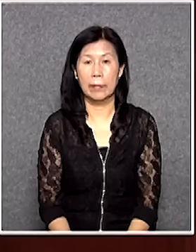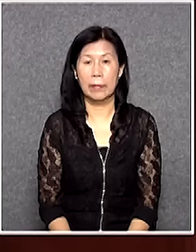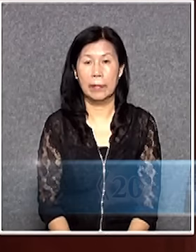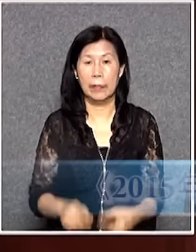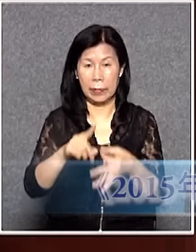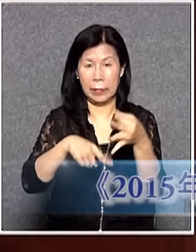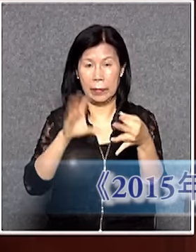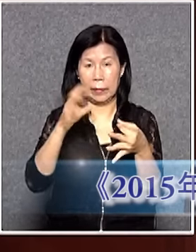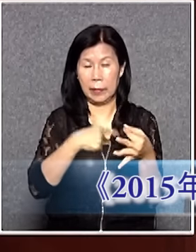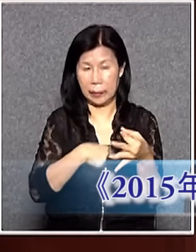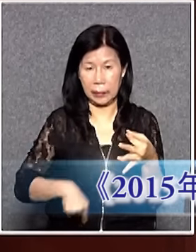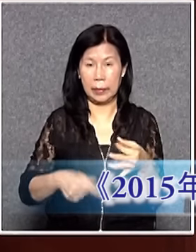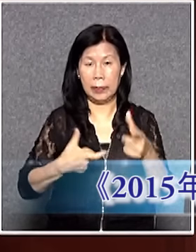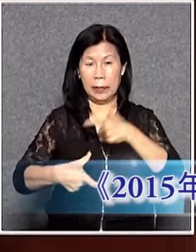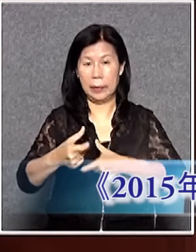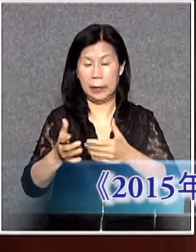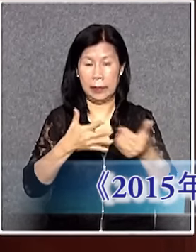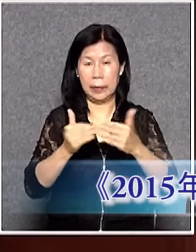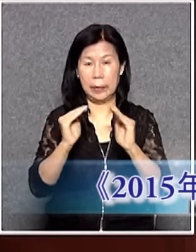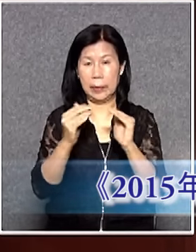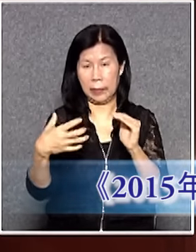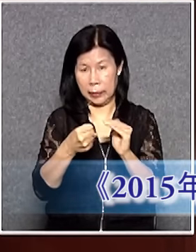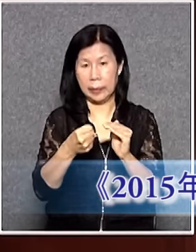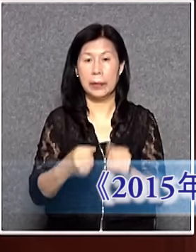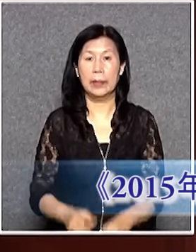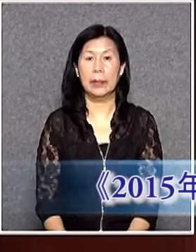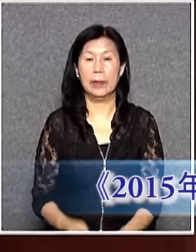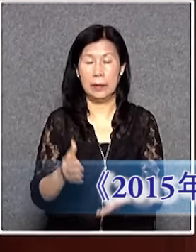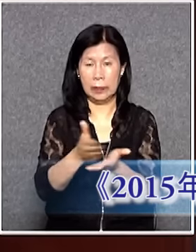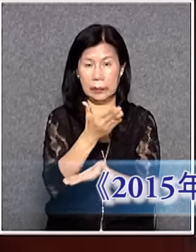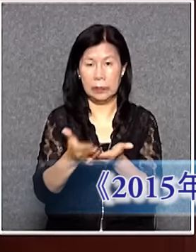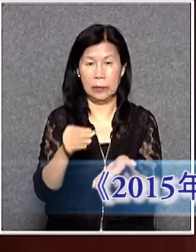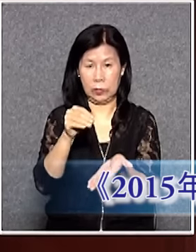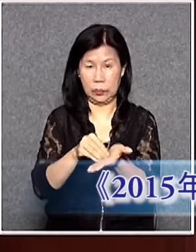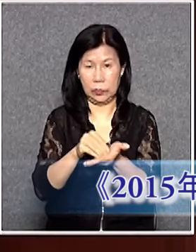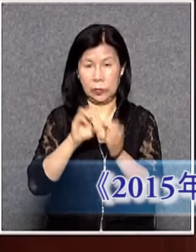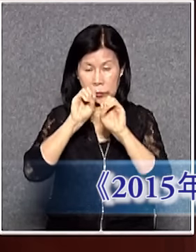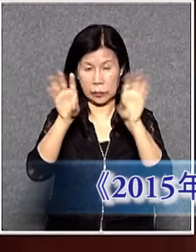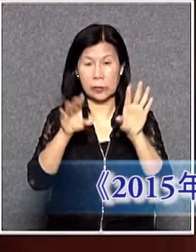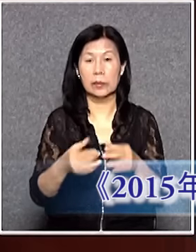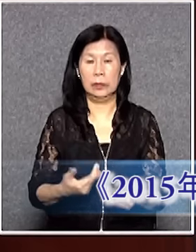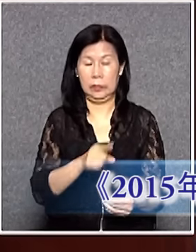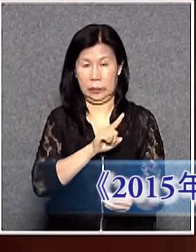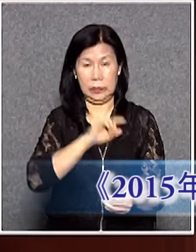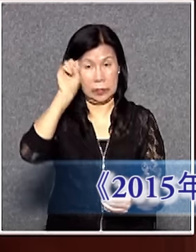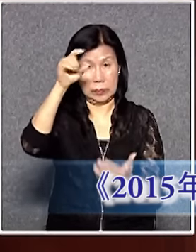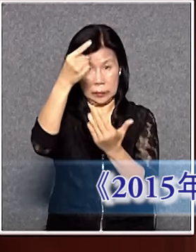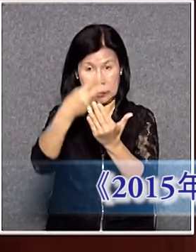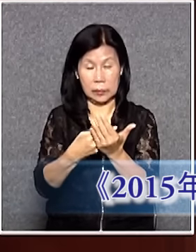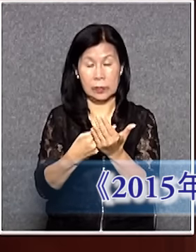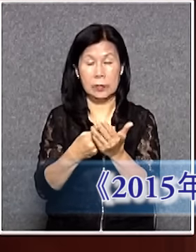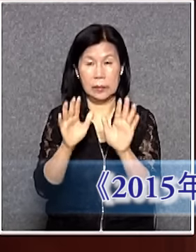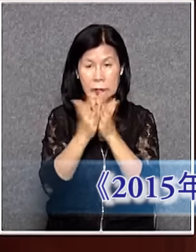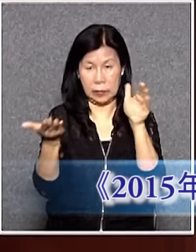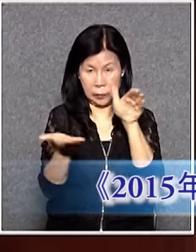黄毓民议员和财经事务及库务局局长是分别作出了预告，各自动议讲稿